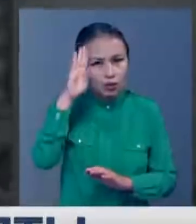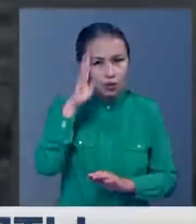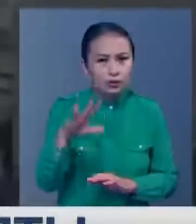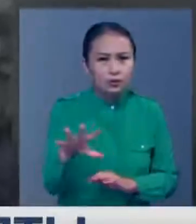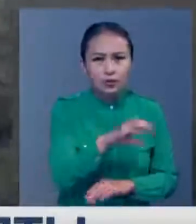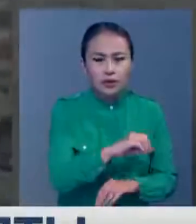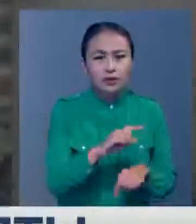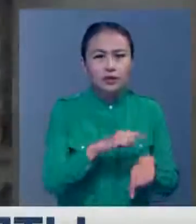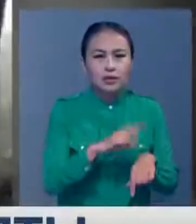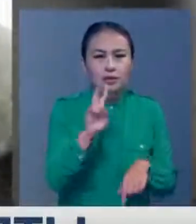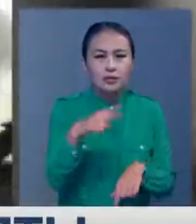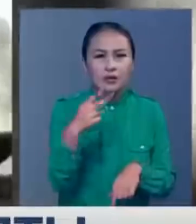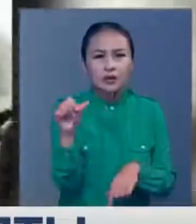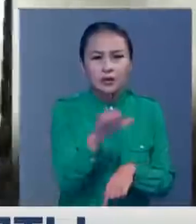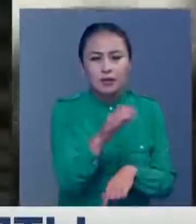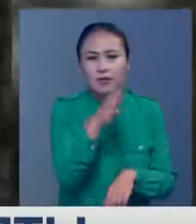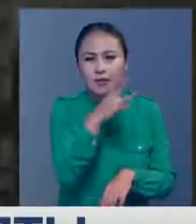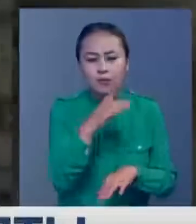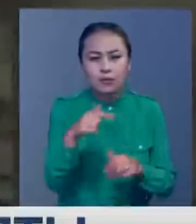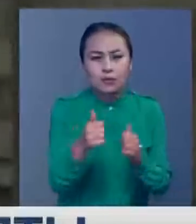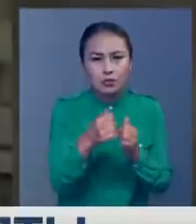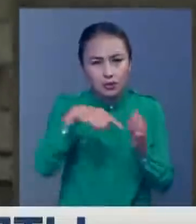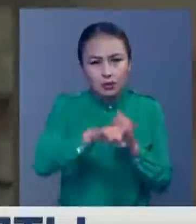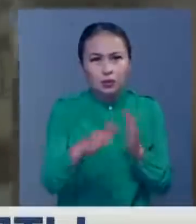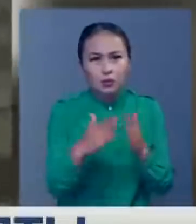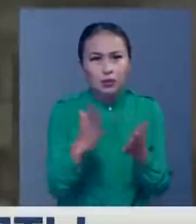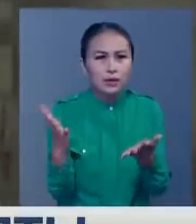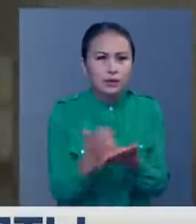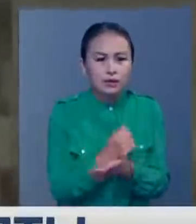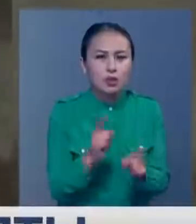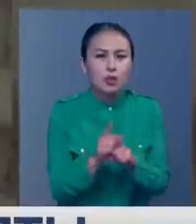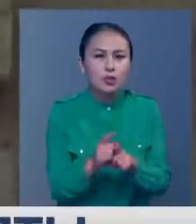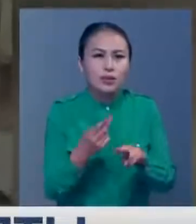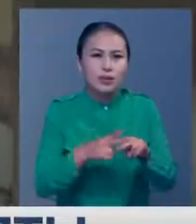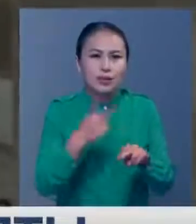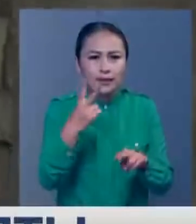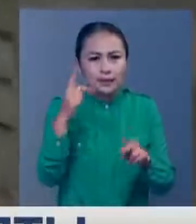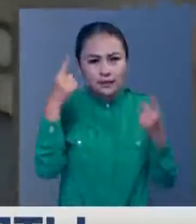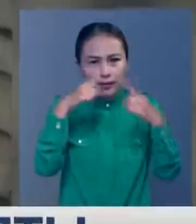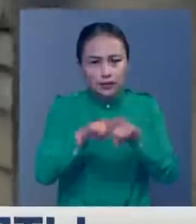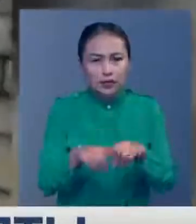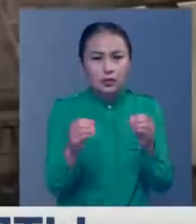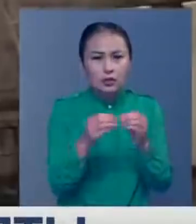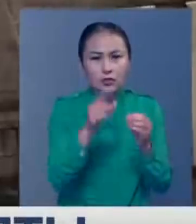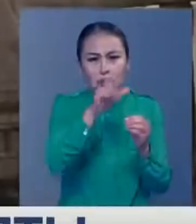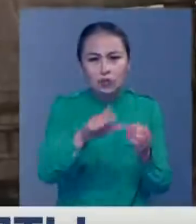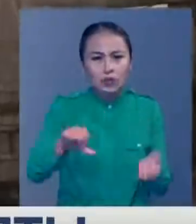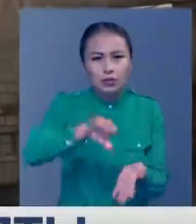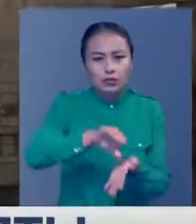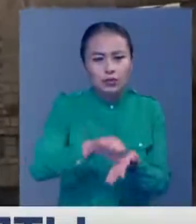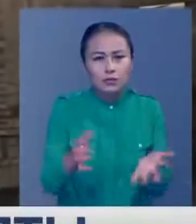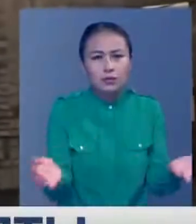денелері 2,5 сағаттан кейін үйінді арасынан табылды. Тілсіз жауды ауыздықтауға 2 техника мен 10 шақты өрт сөндіруші